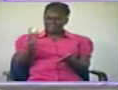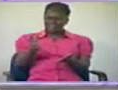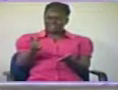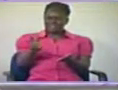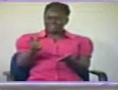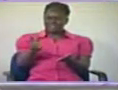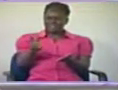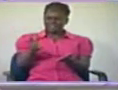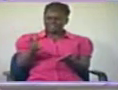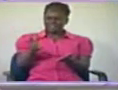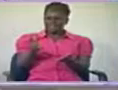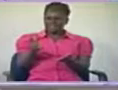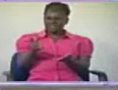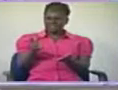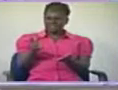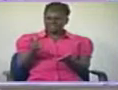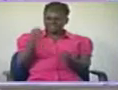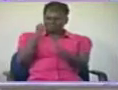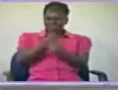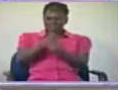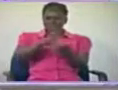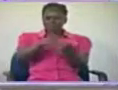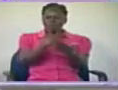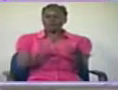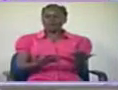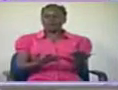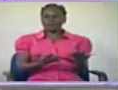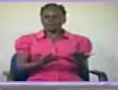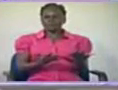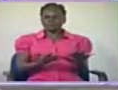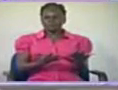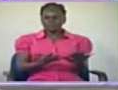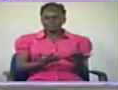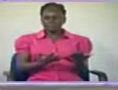ile framework hiyo tulizindua